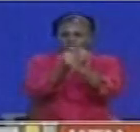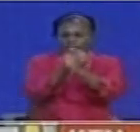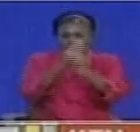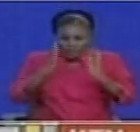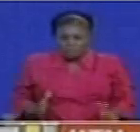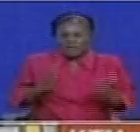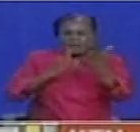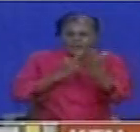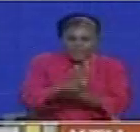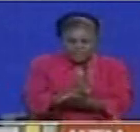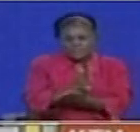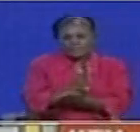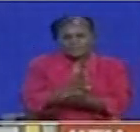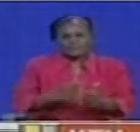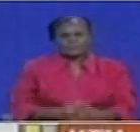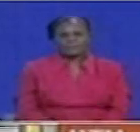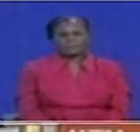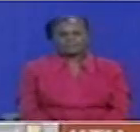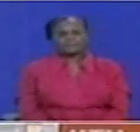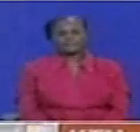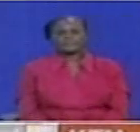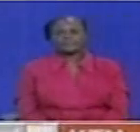Saida Swale na maelezo zaidi.